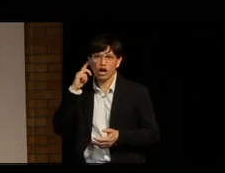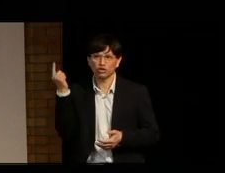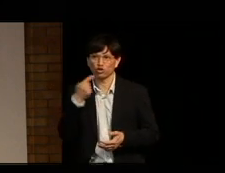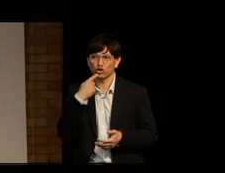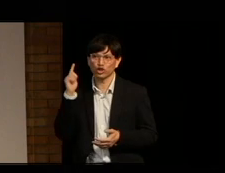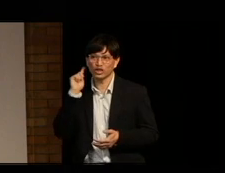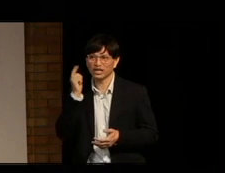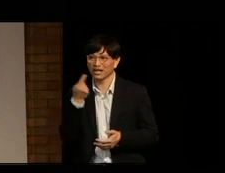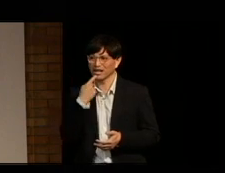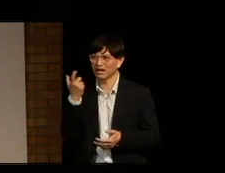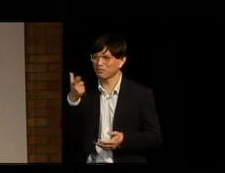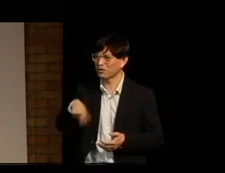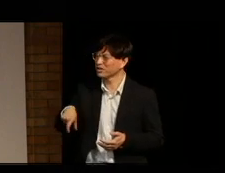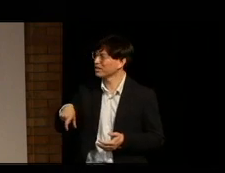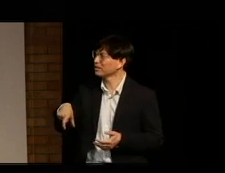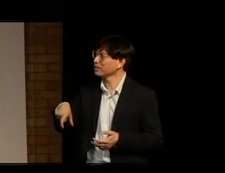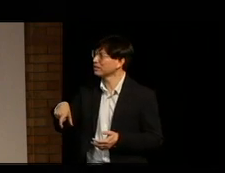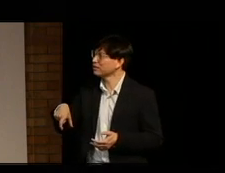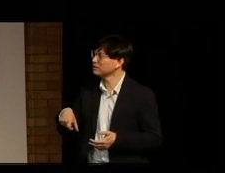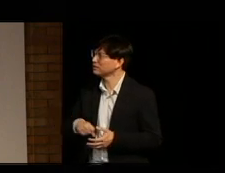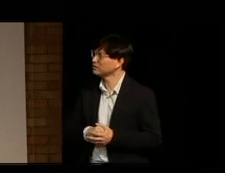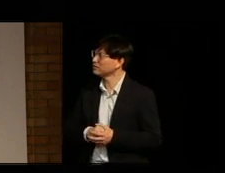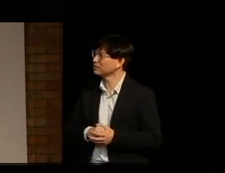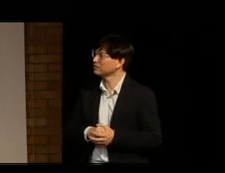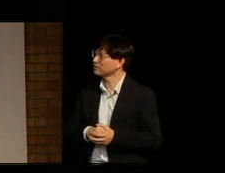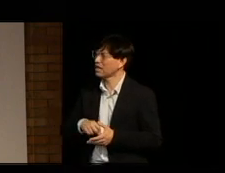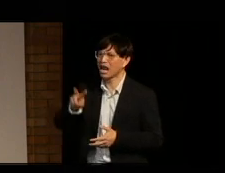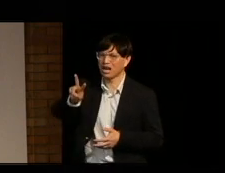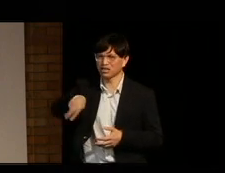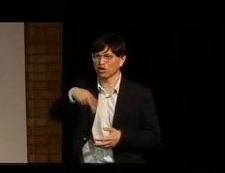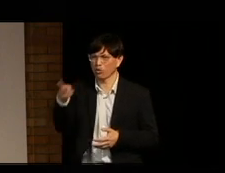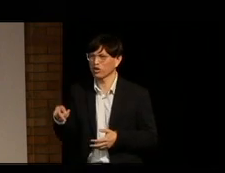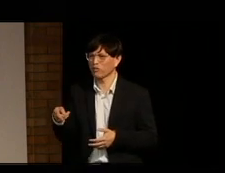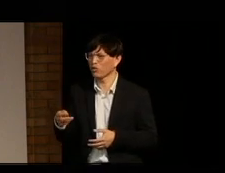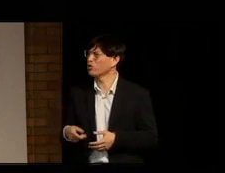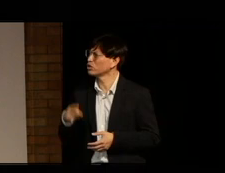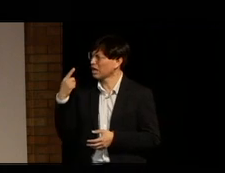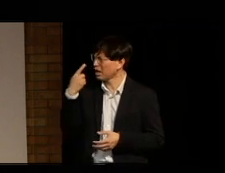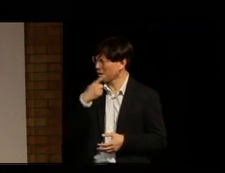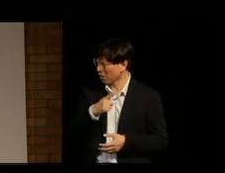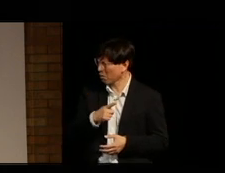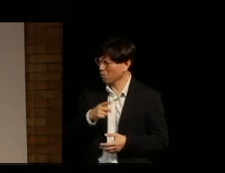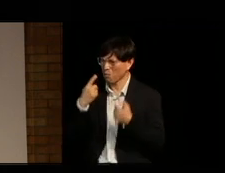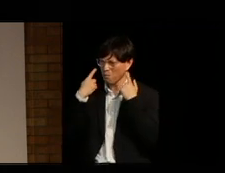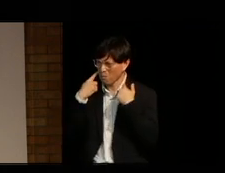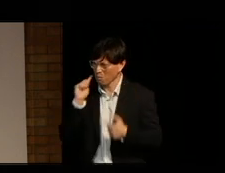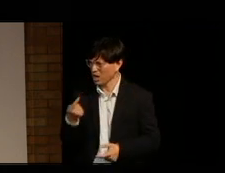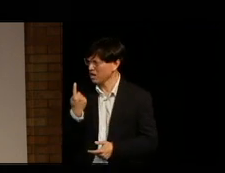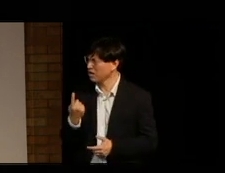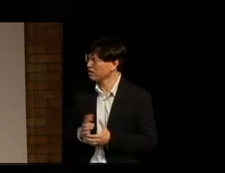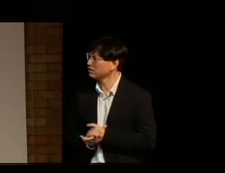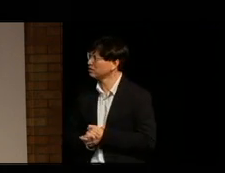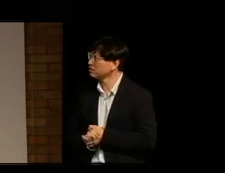Perché Perché capo Magari la prossima volta potremmo lavorarci molto su questo ambito perché